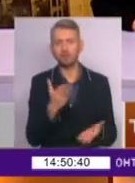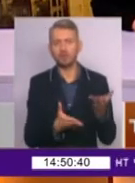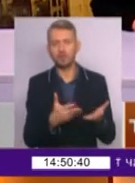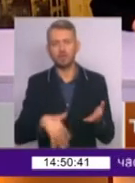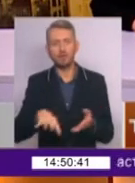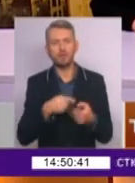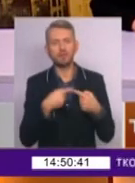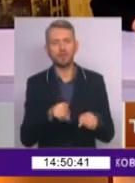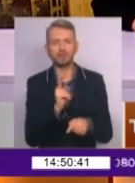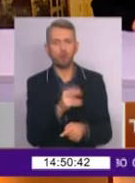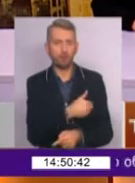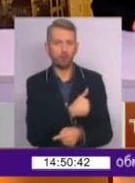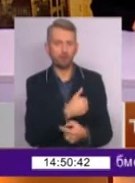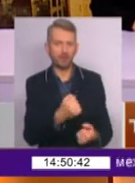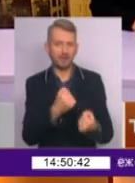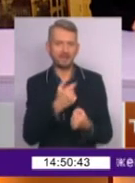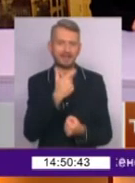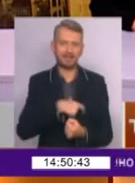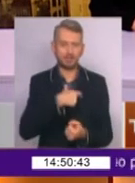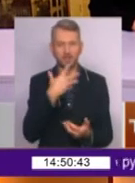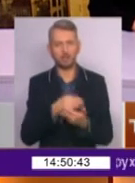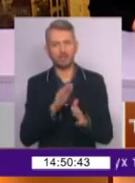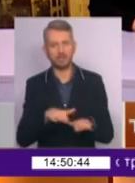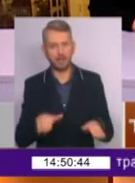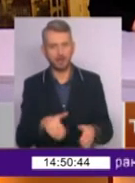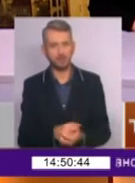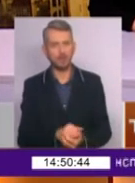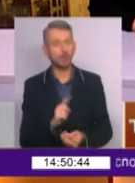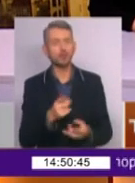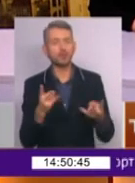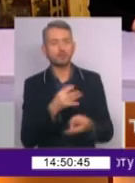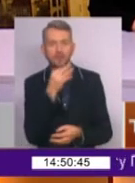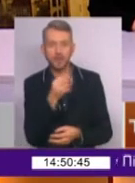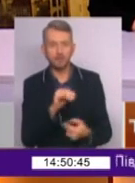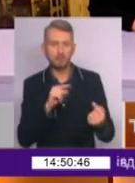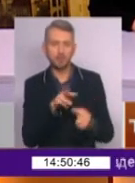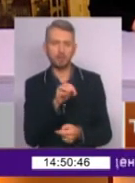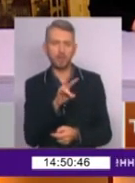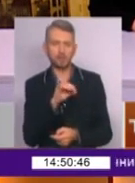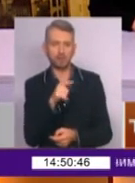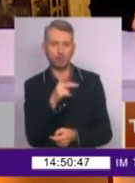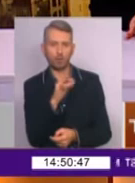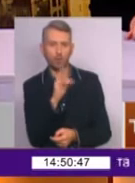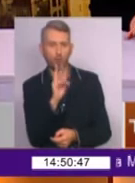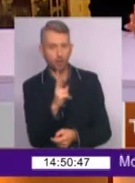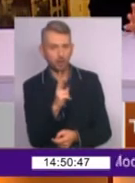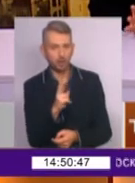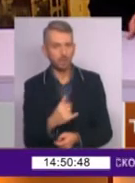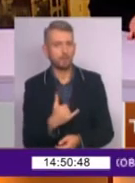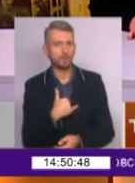всім іншим, хто хоче захистити себе і своїх дітей. Що слід сказати проти менінгококу? На жаль, в